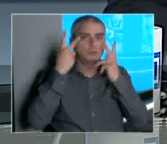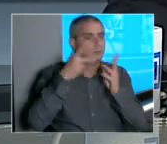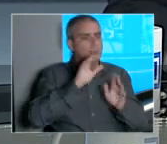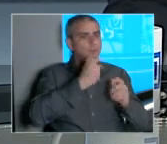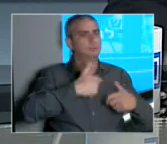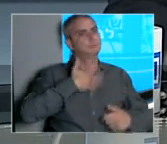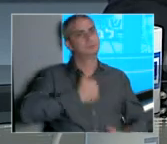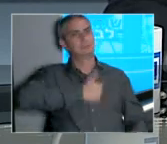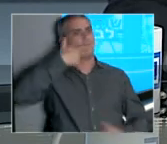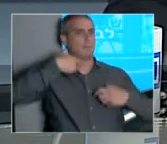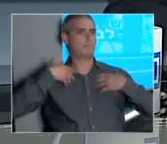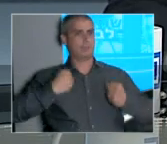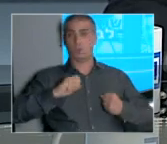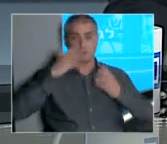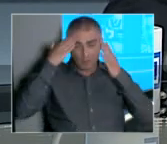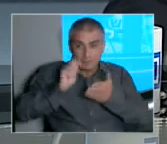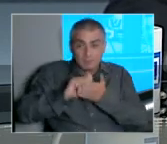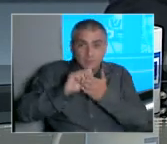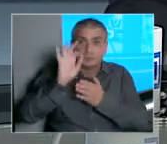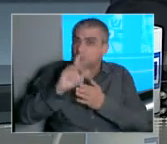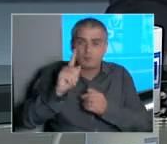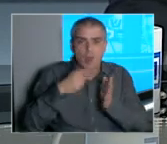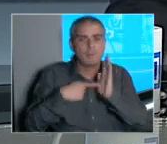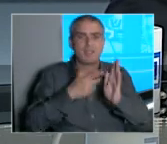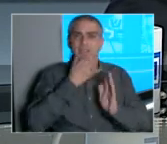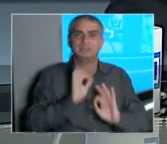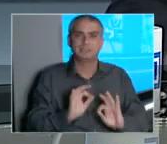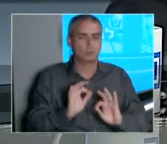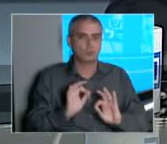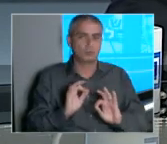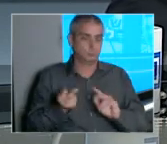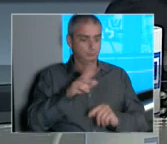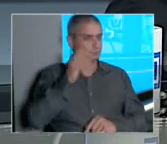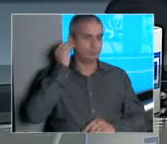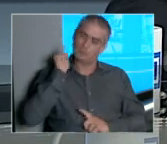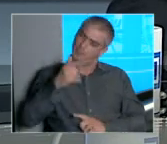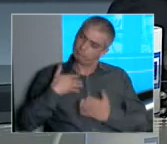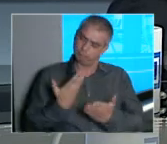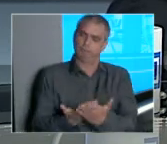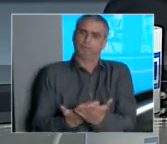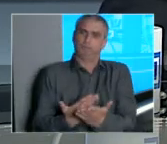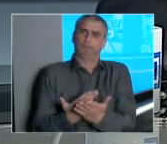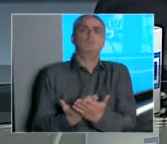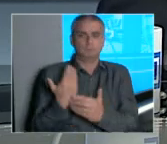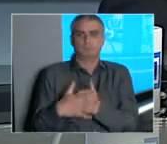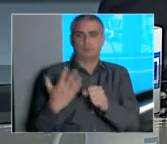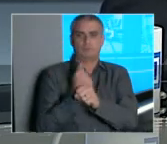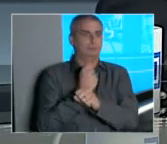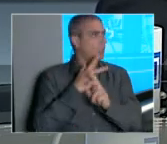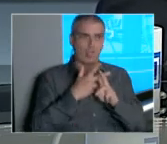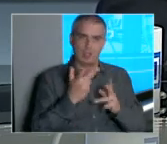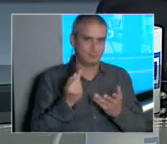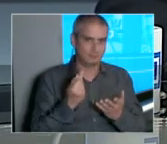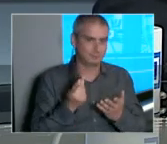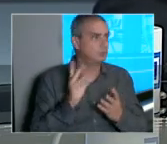שרי הביטחון. וכשאתה לא מתמקד בענייני משרדך ולא משדר מספיק רצינות, לעומת מישהי שבא ומספק את קבלות, בסוף זה בא לידי ביטוי. זה לא רק סיפור